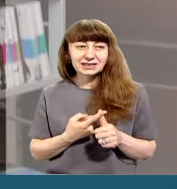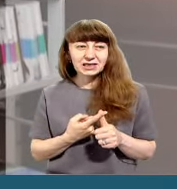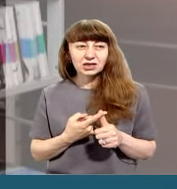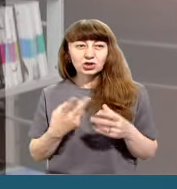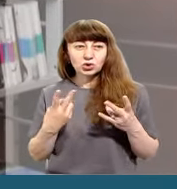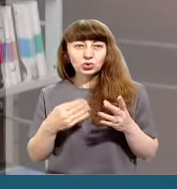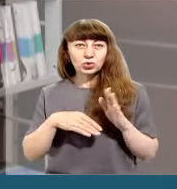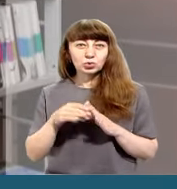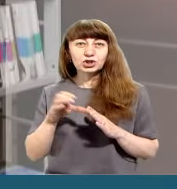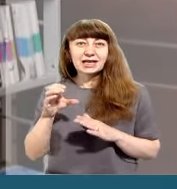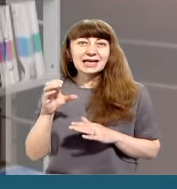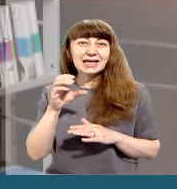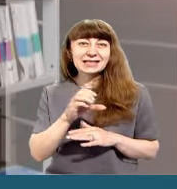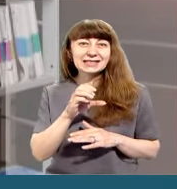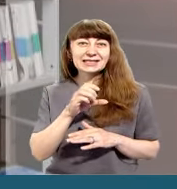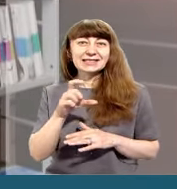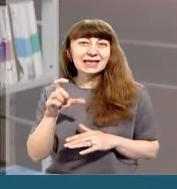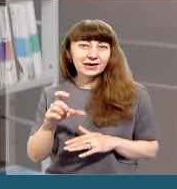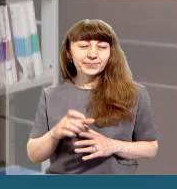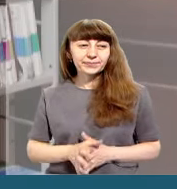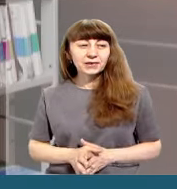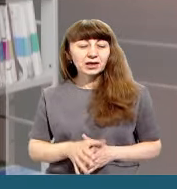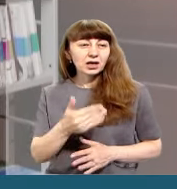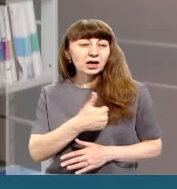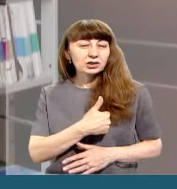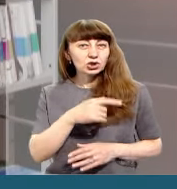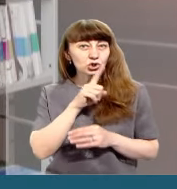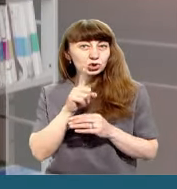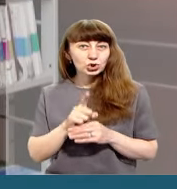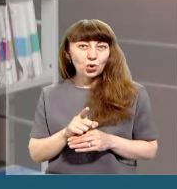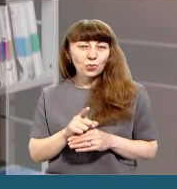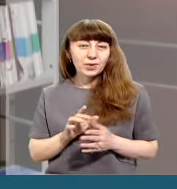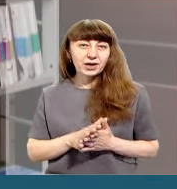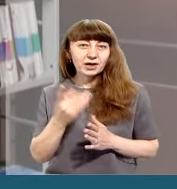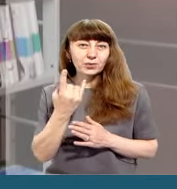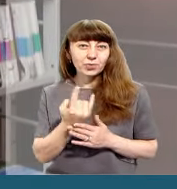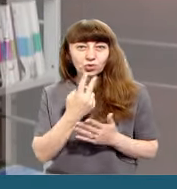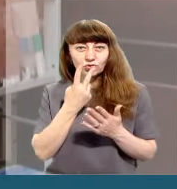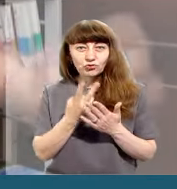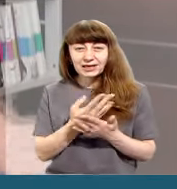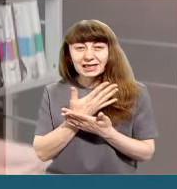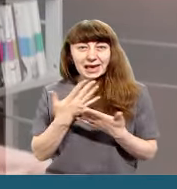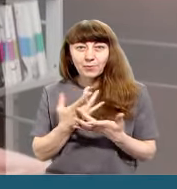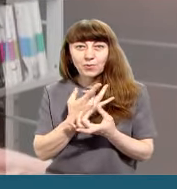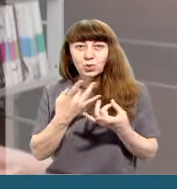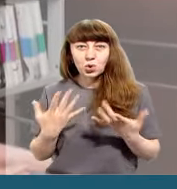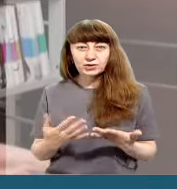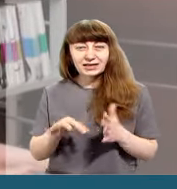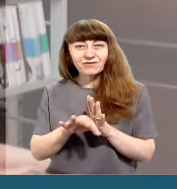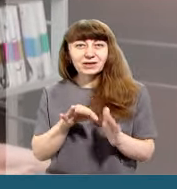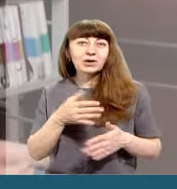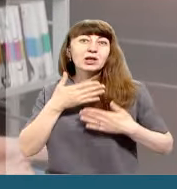на лучшее эссе. То есть нам хотелось, чтобы погружение ребенка мы увидели. Не просто он выбрал и